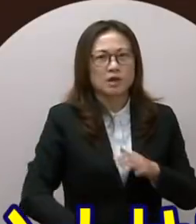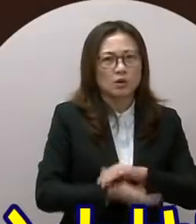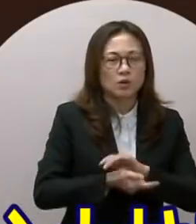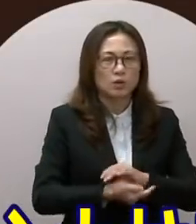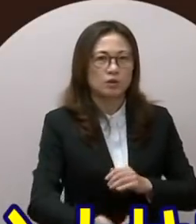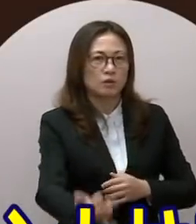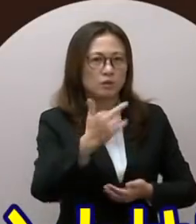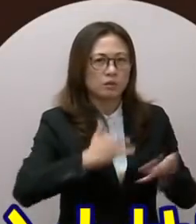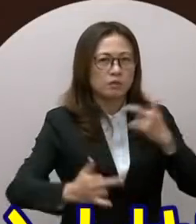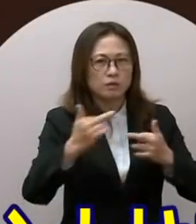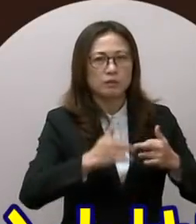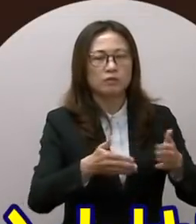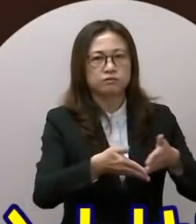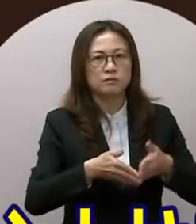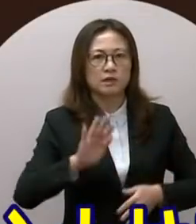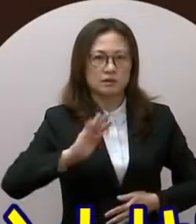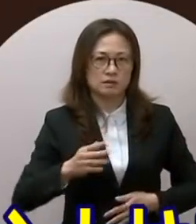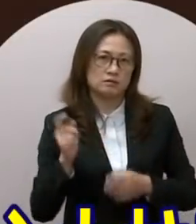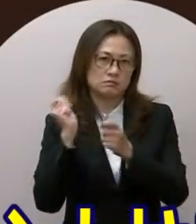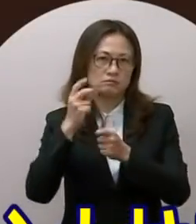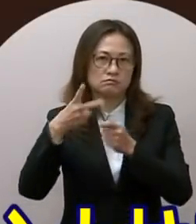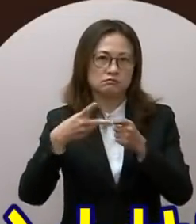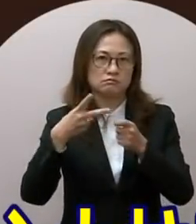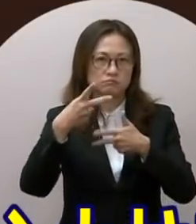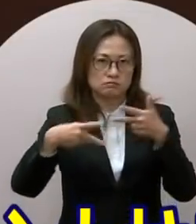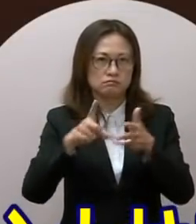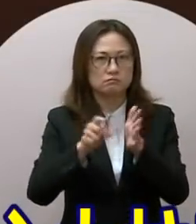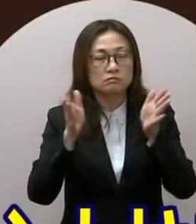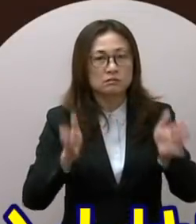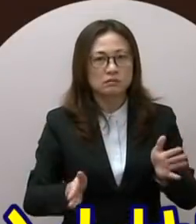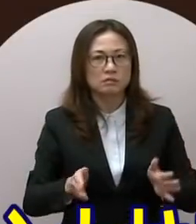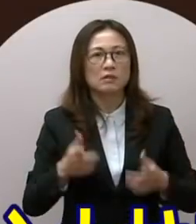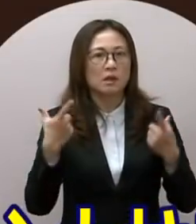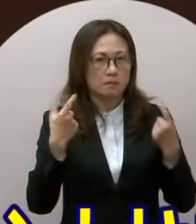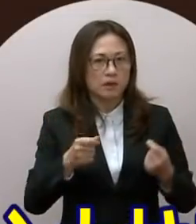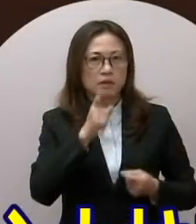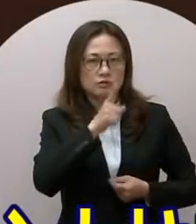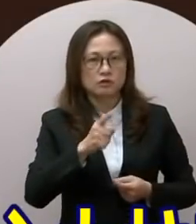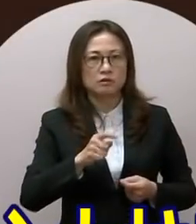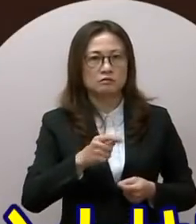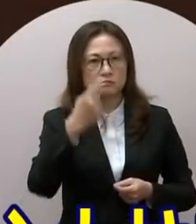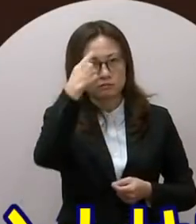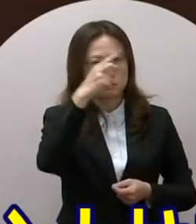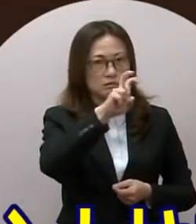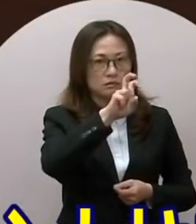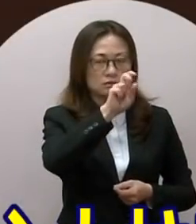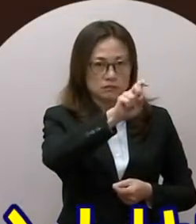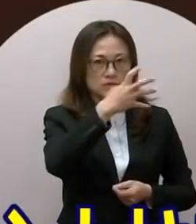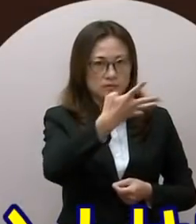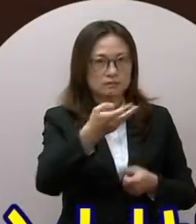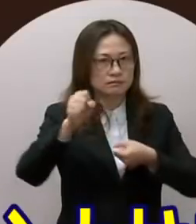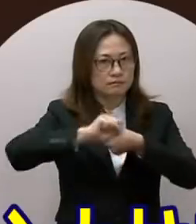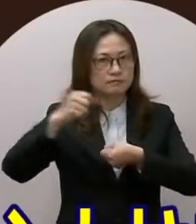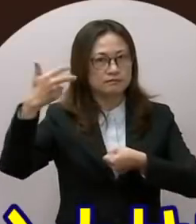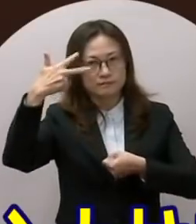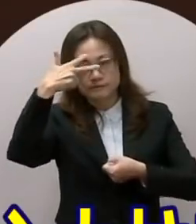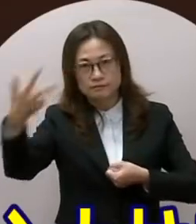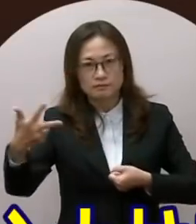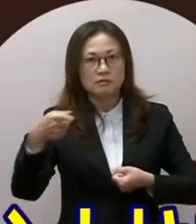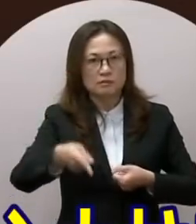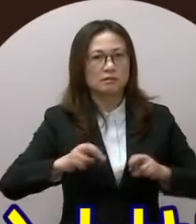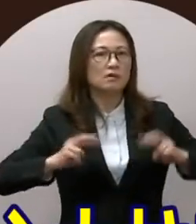个礼拜来，一下子说严格禁管14+7不会改变，一下子又说防疫旅